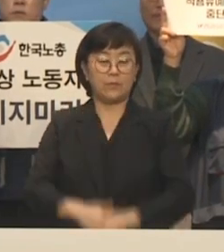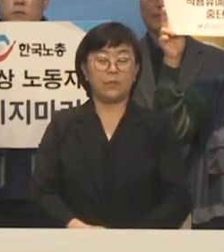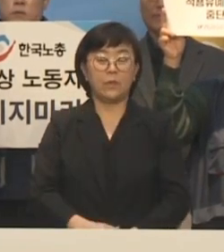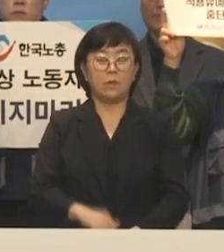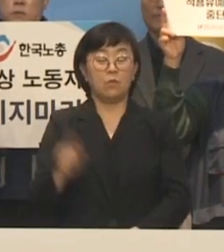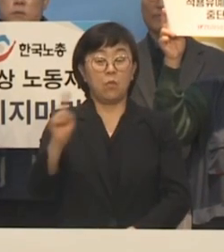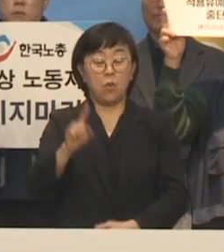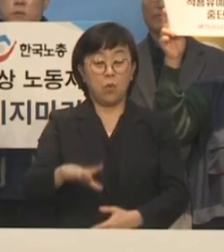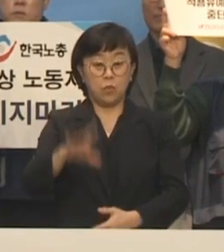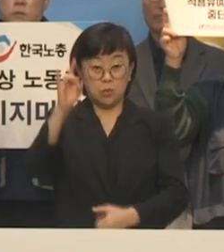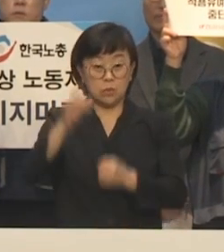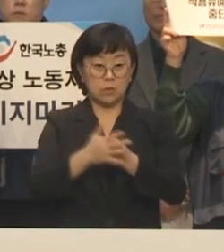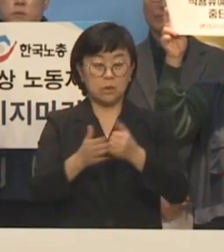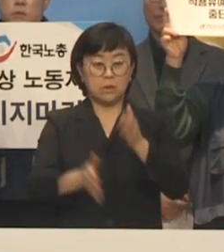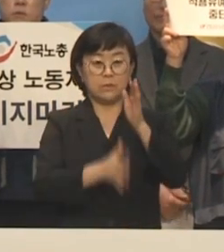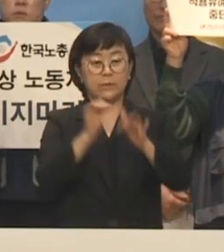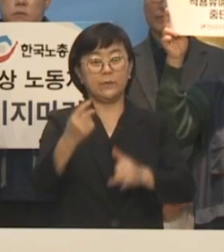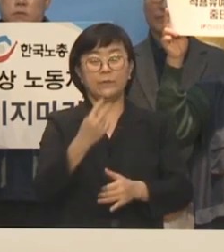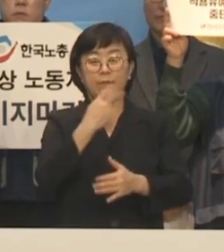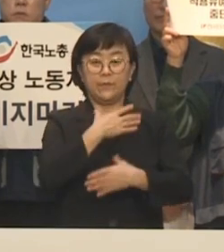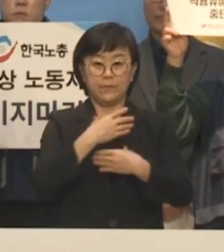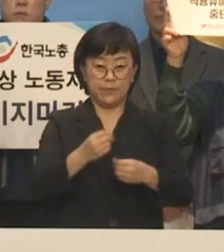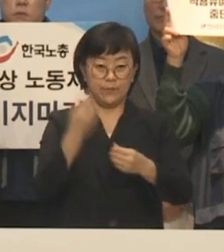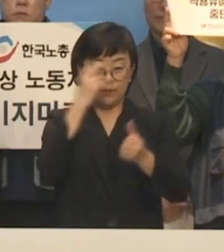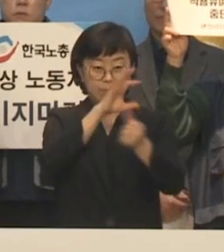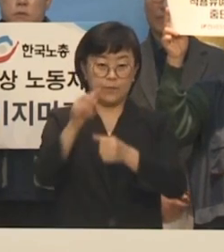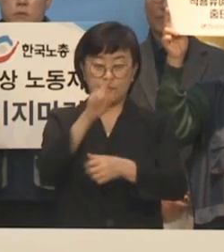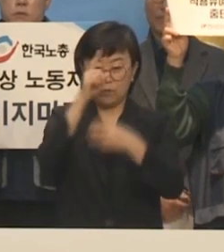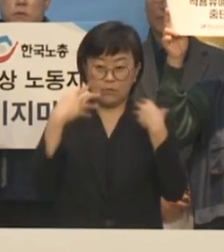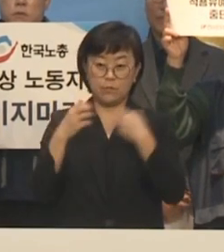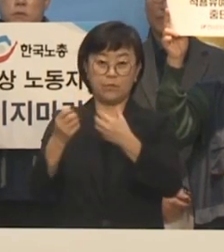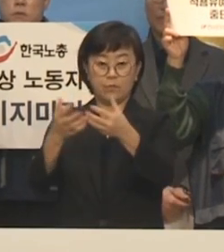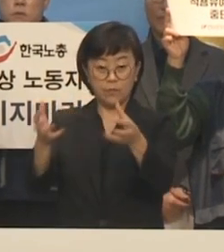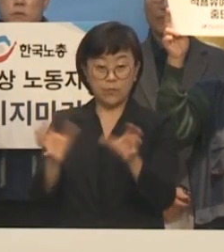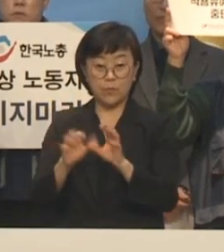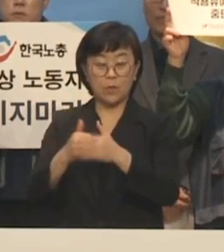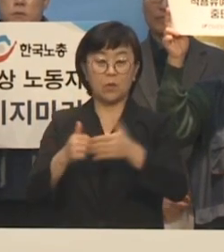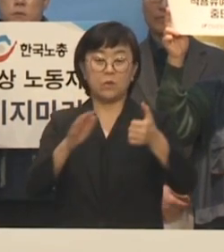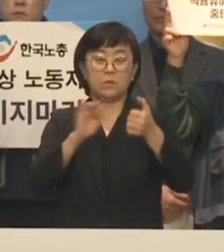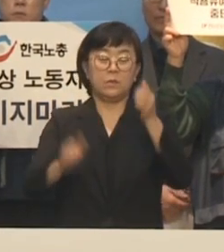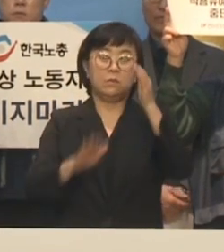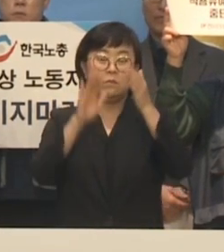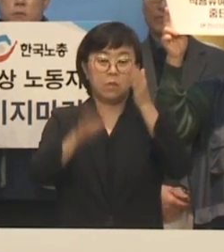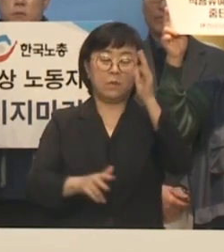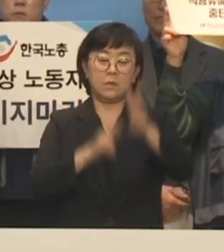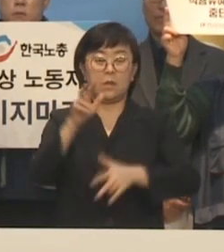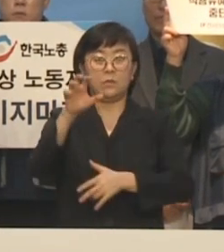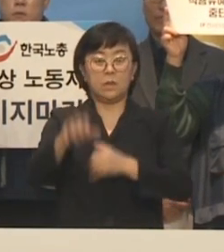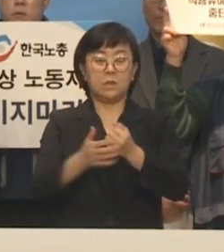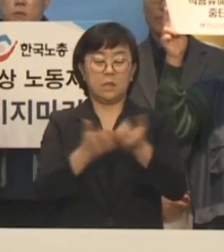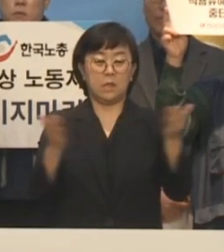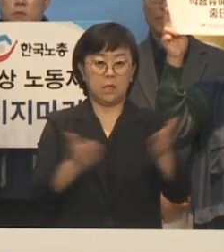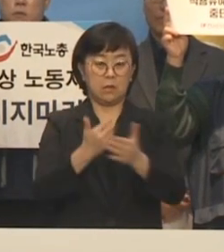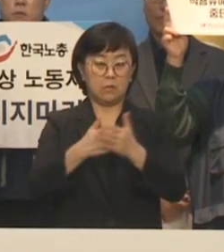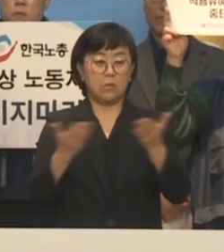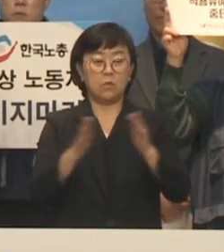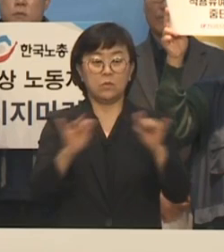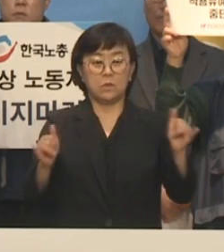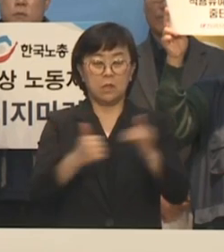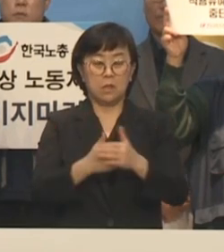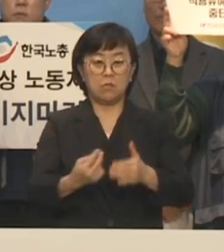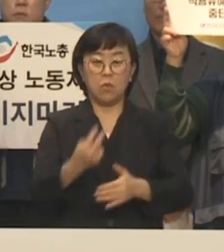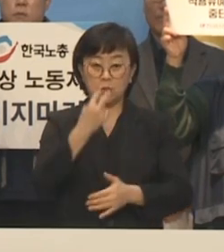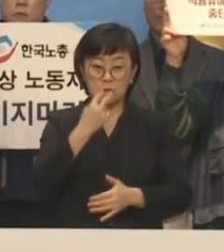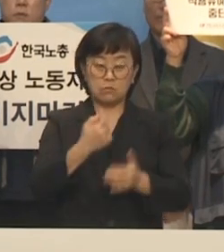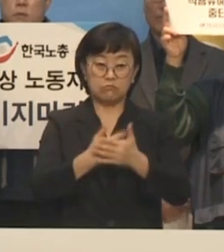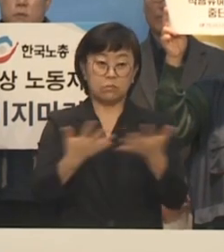무엇보다 우선해서 시민의 생명과 안전을 지켜야 할 정부와 여당에게 50인 미만 사업장에서 일하는 노동자의 목숨은